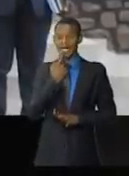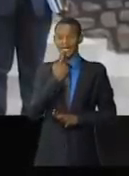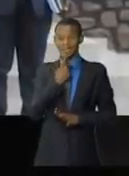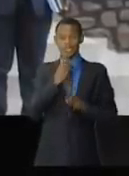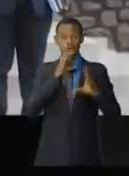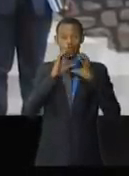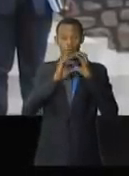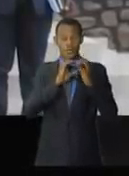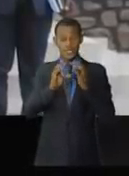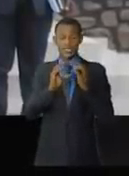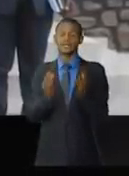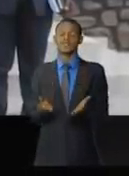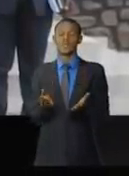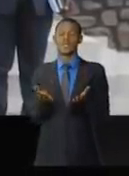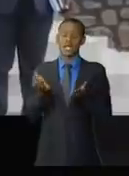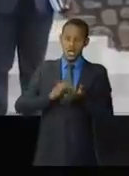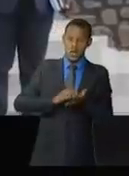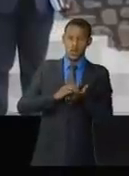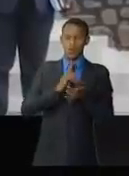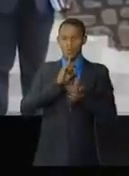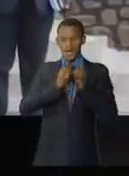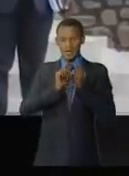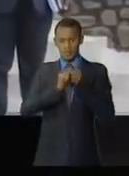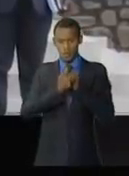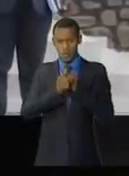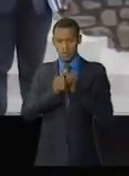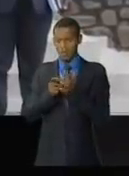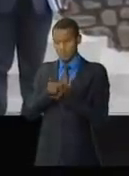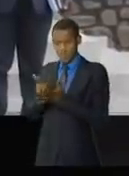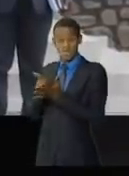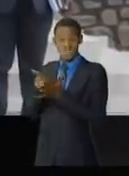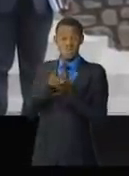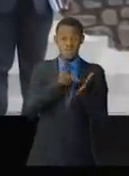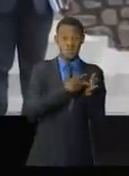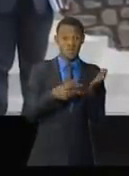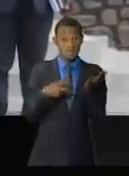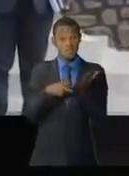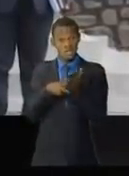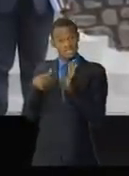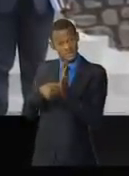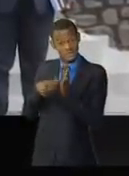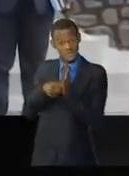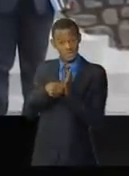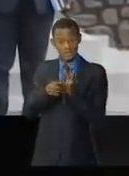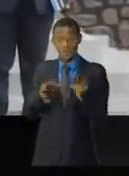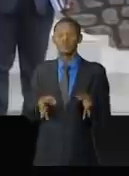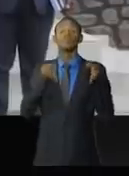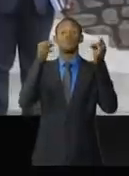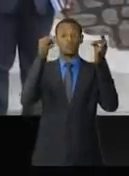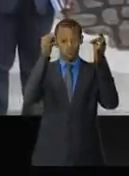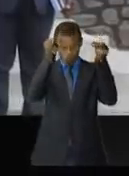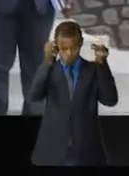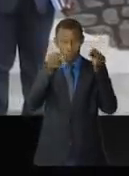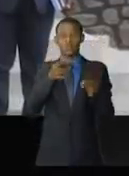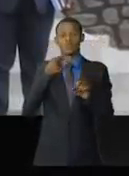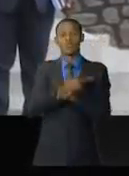l'échéance fiscale du 1er février au 31 mars. Cette décision a été prise pour permettre à